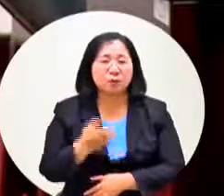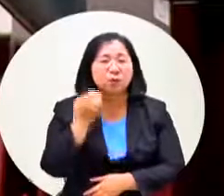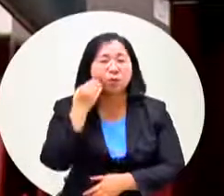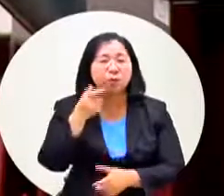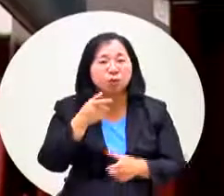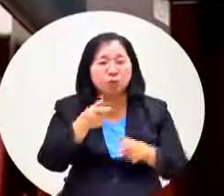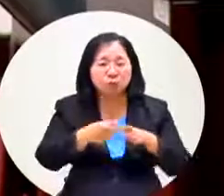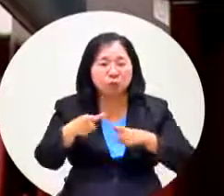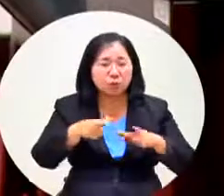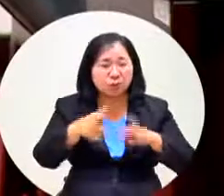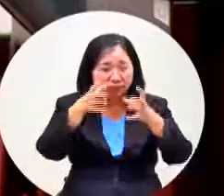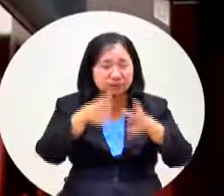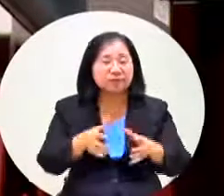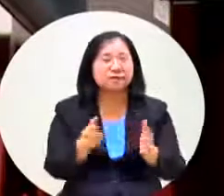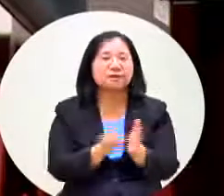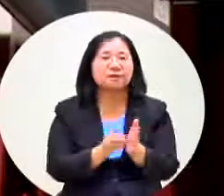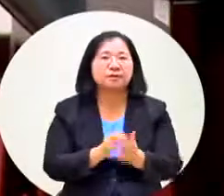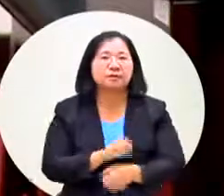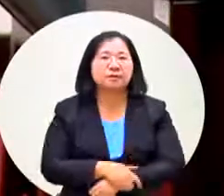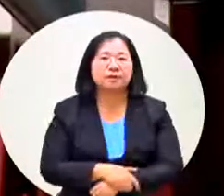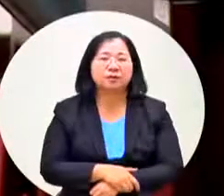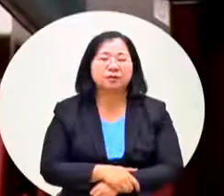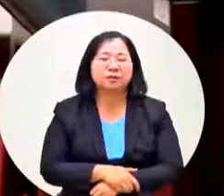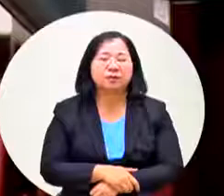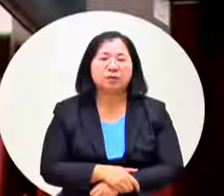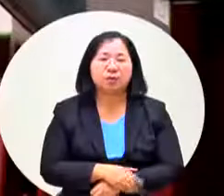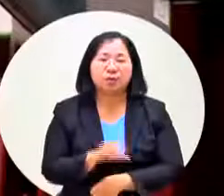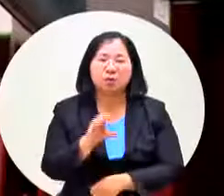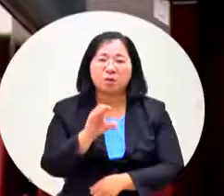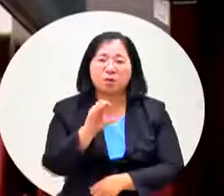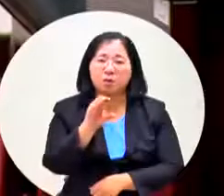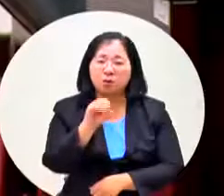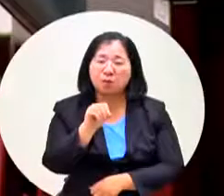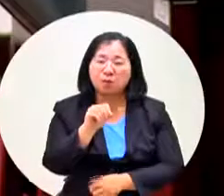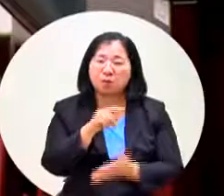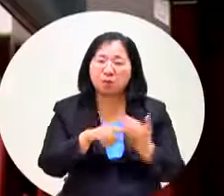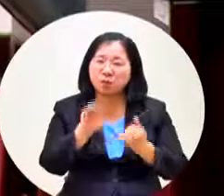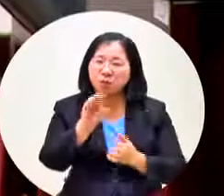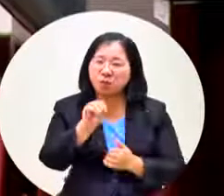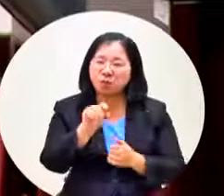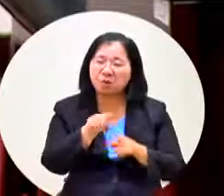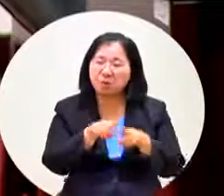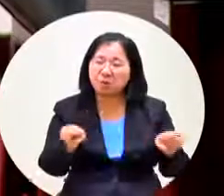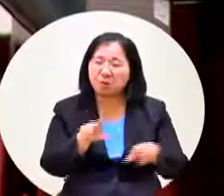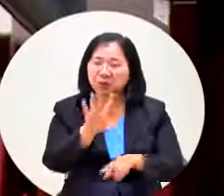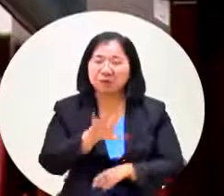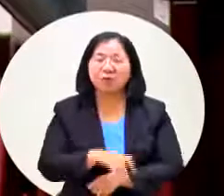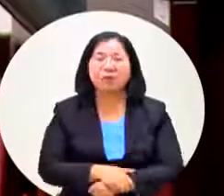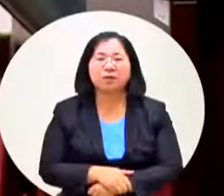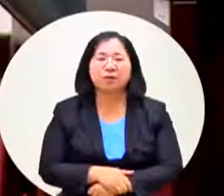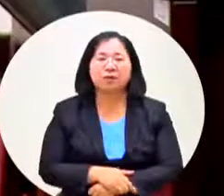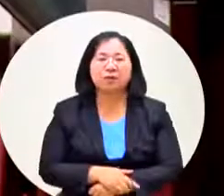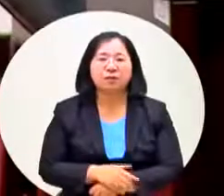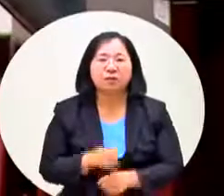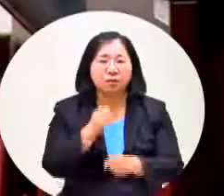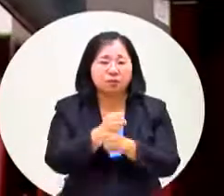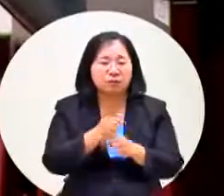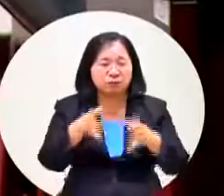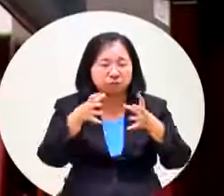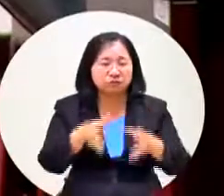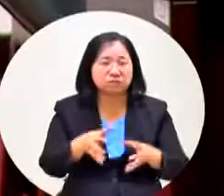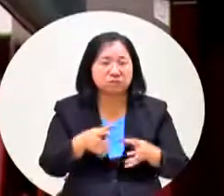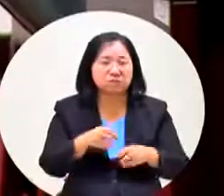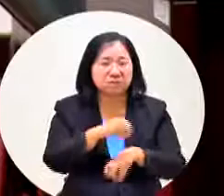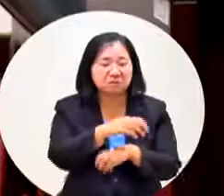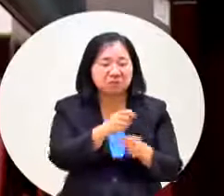干部局啦吼，啊，这个部分是不是讲请诶咱李世专副处长，你这个来这个部分